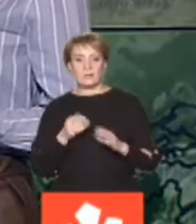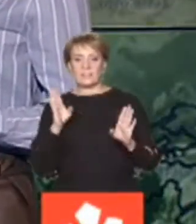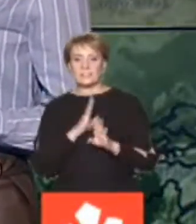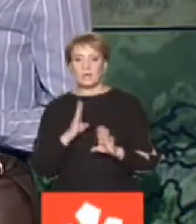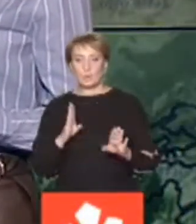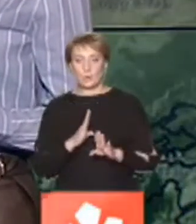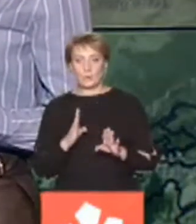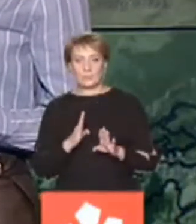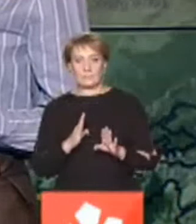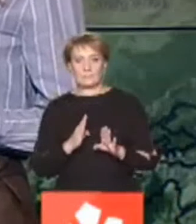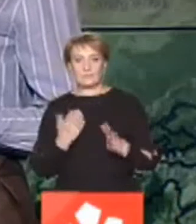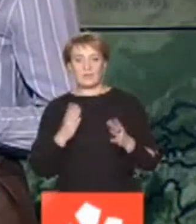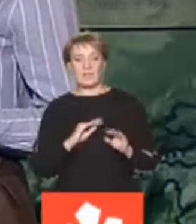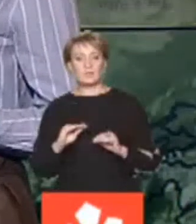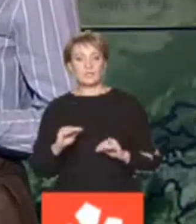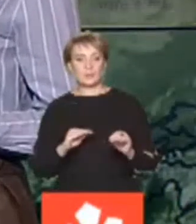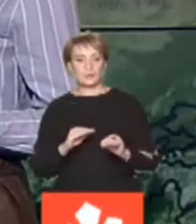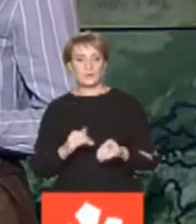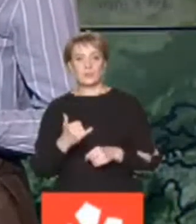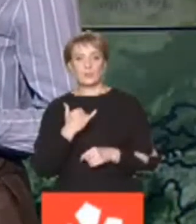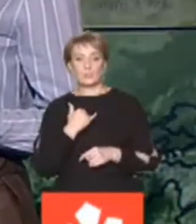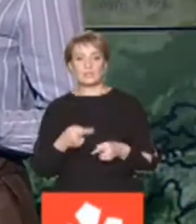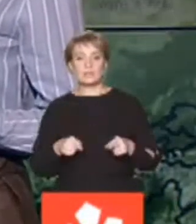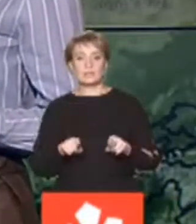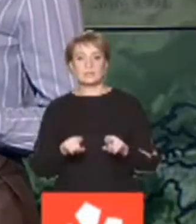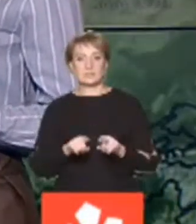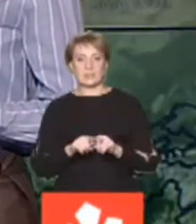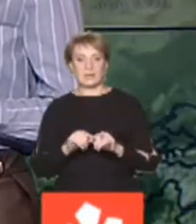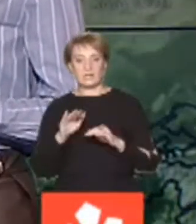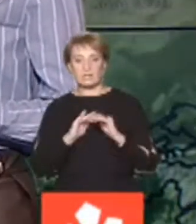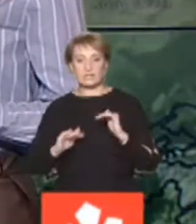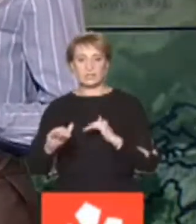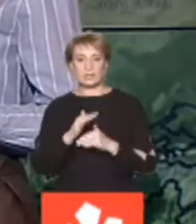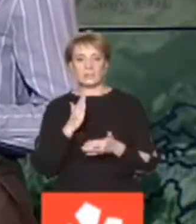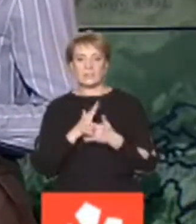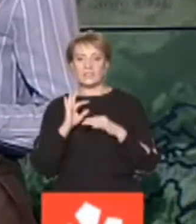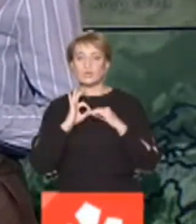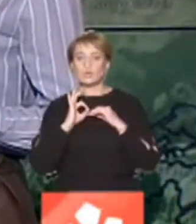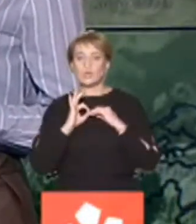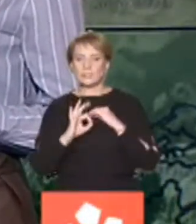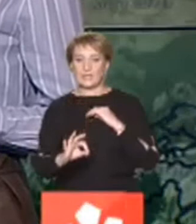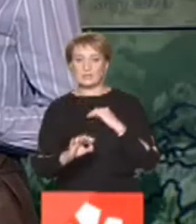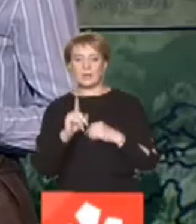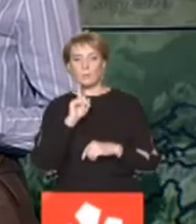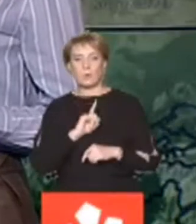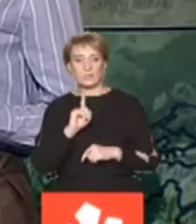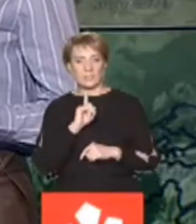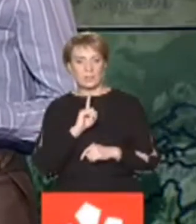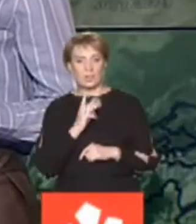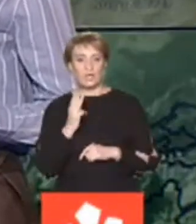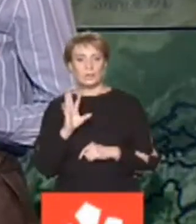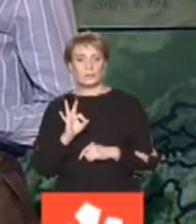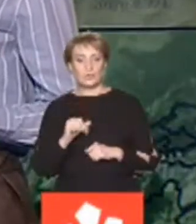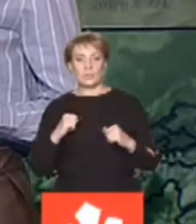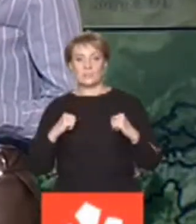північного сходу від України, який розташовується. Тому в нас така шар хмар є, але він тоненький поки що і такий спокійний. Але ось бачимо,